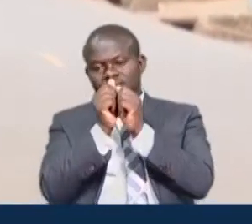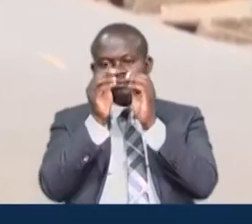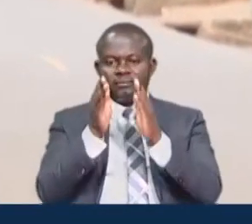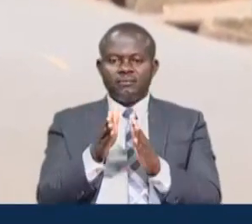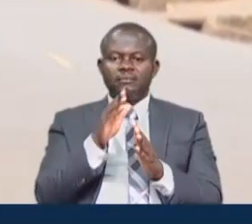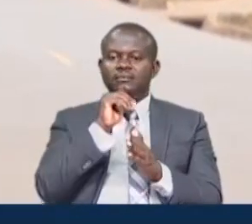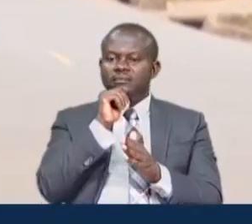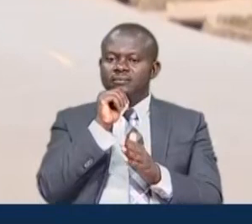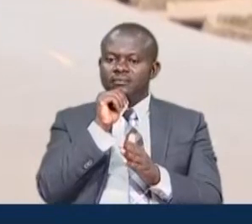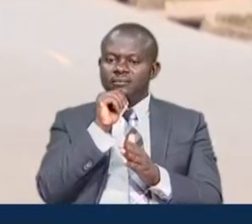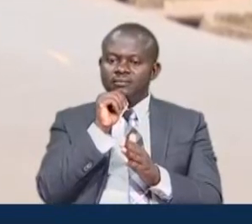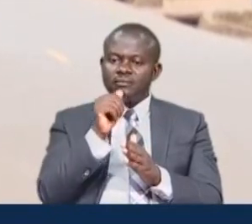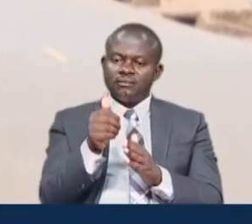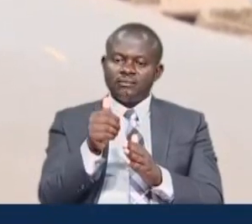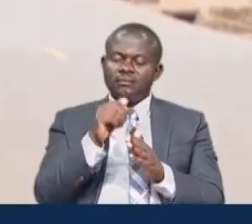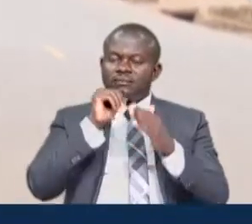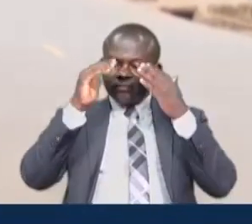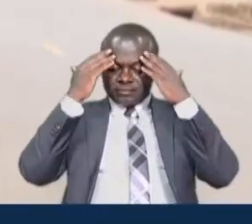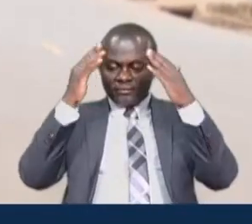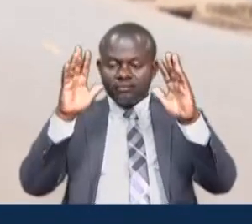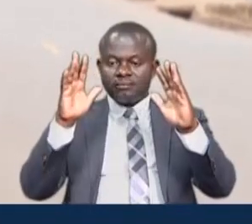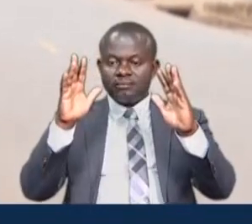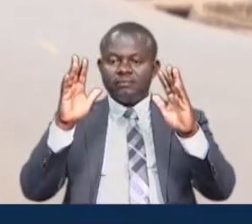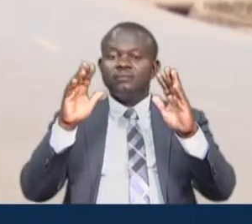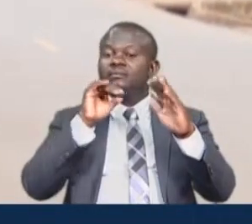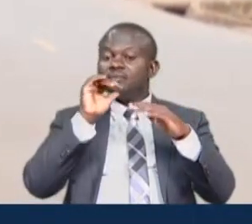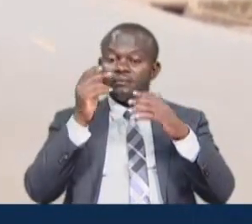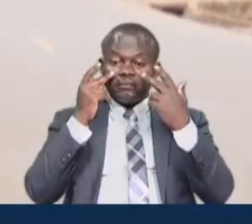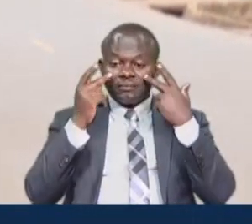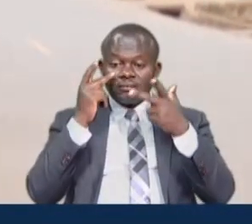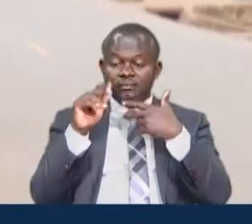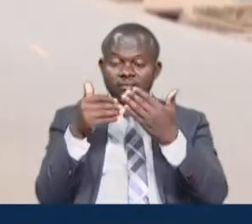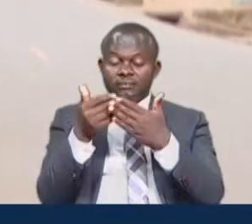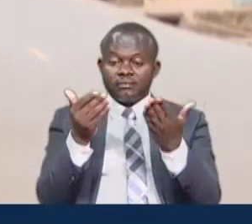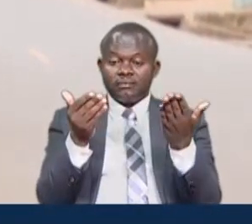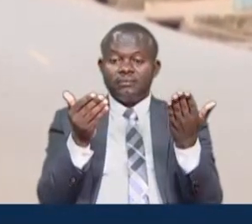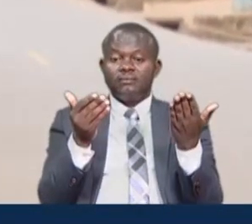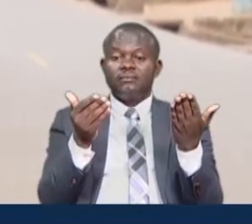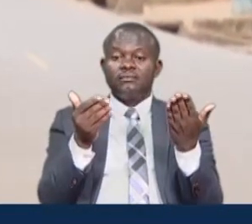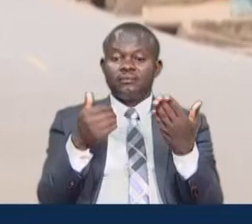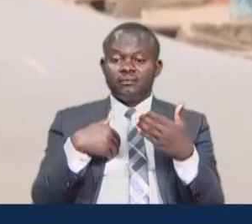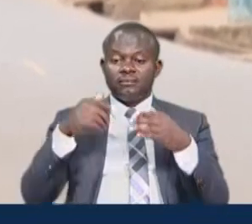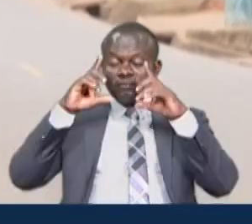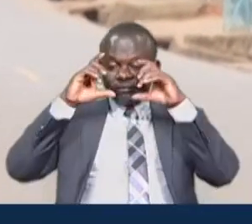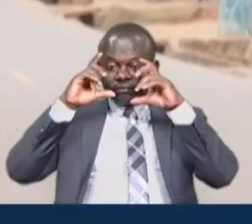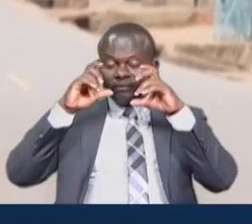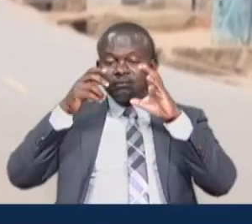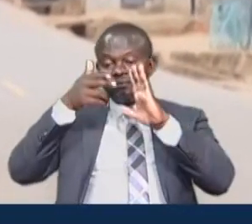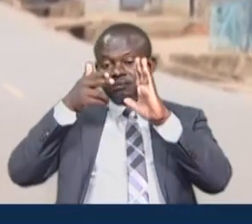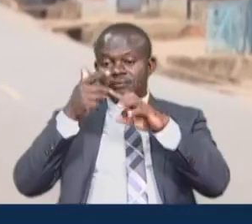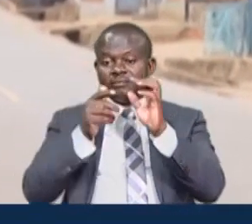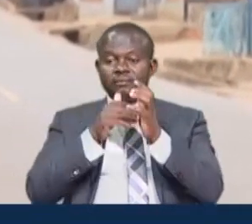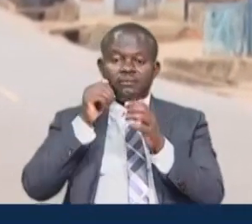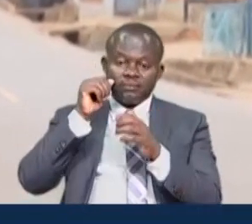utigeze sinzi utigeze wenda atigeze anabona ufata na telefone ngo ube wa mukamera ariko